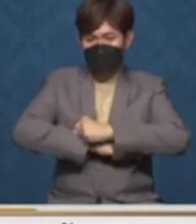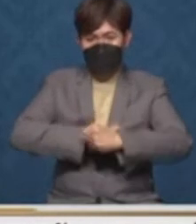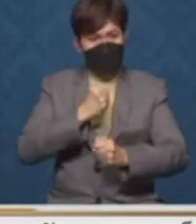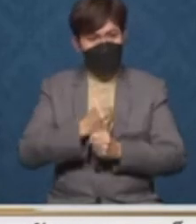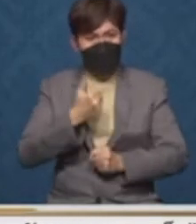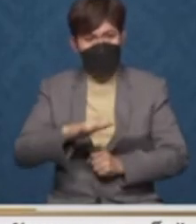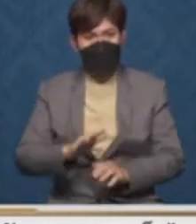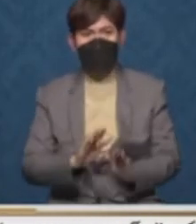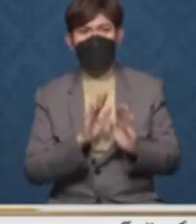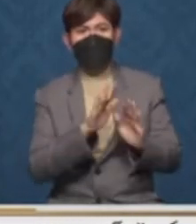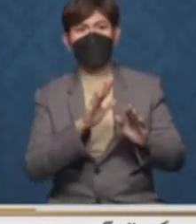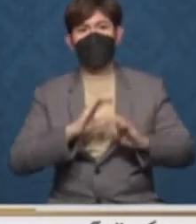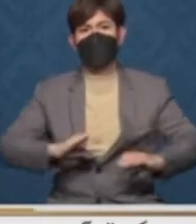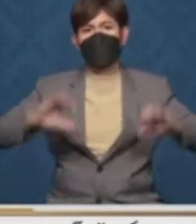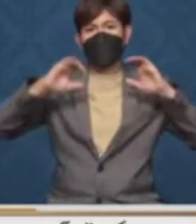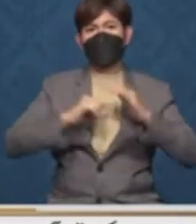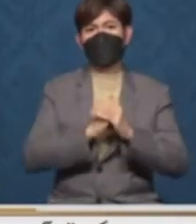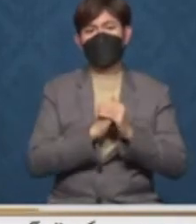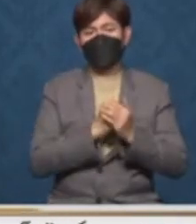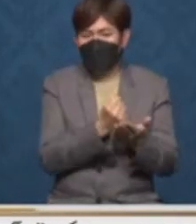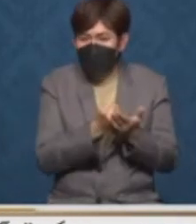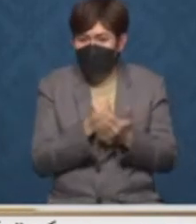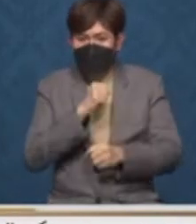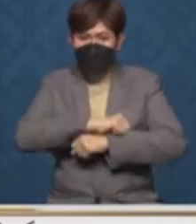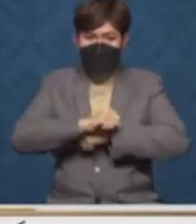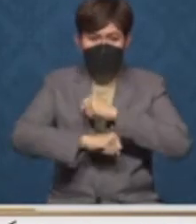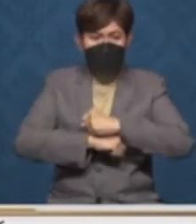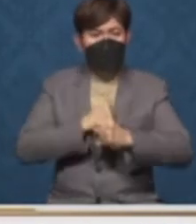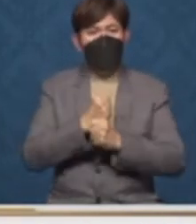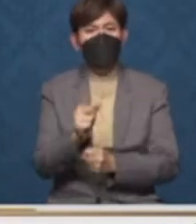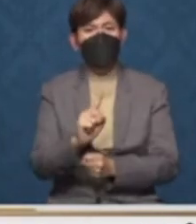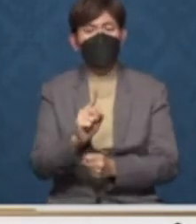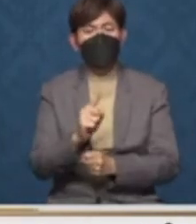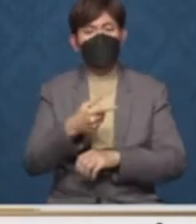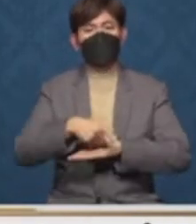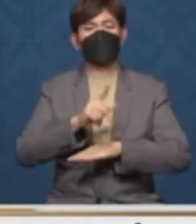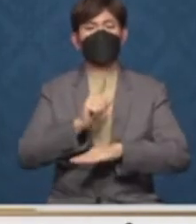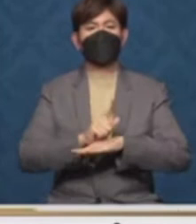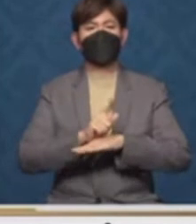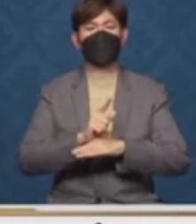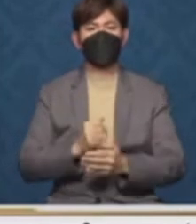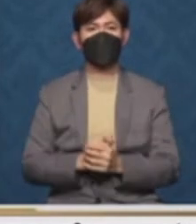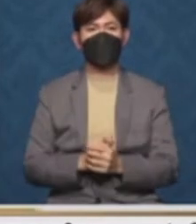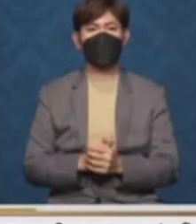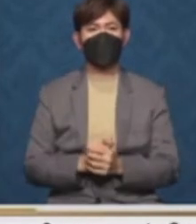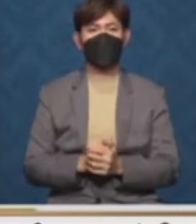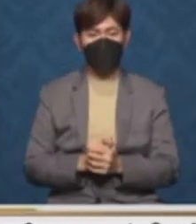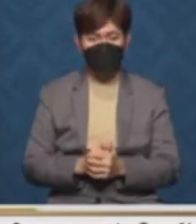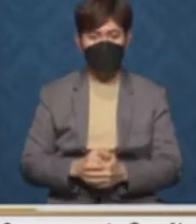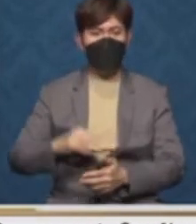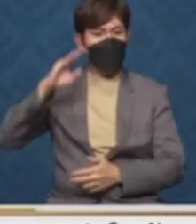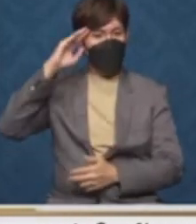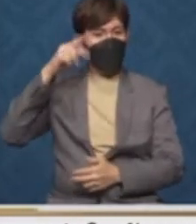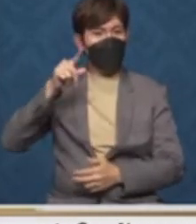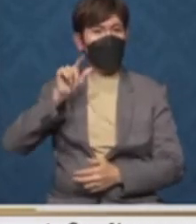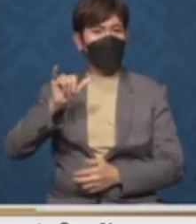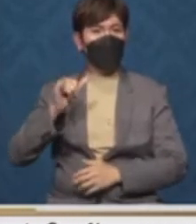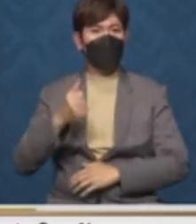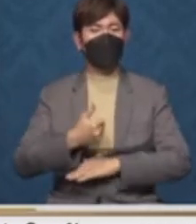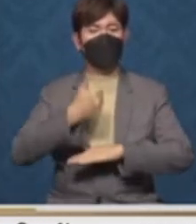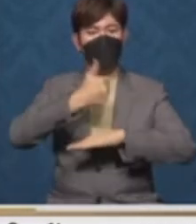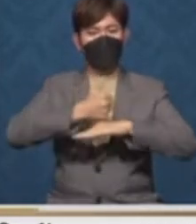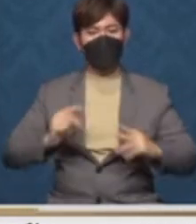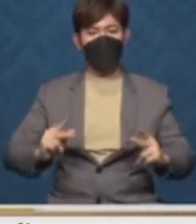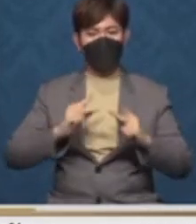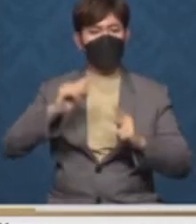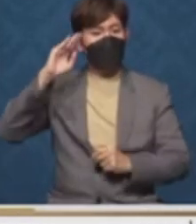ต้องไม่ให้รัฐบาลจีนมาทำให้แล้วครับท่านประธานครับคุณประยุทธ์เนี่ยคุณเป็นรัฐมนตรีกลาโหมได้ไง